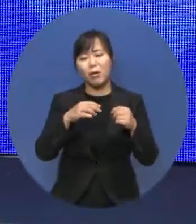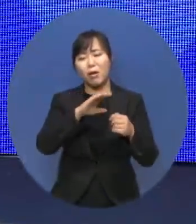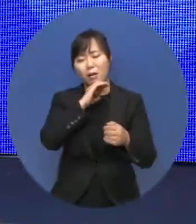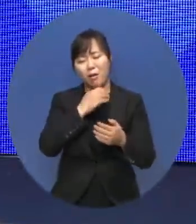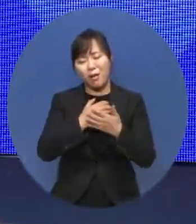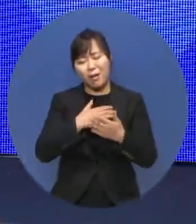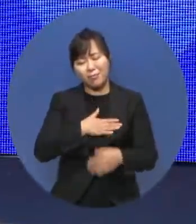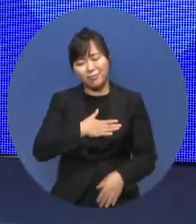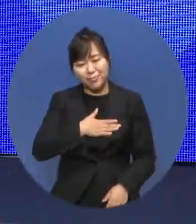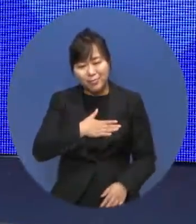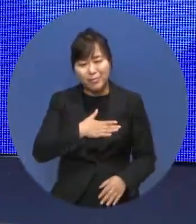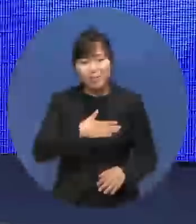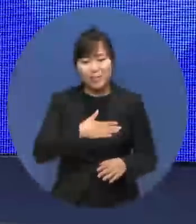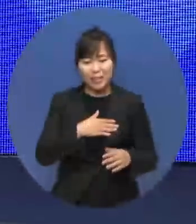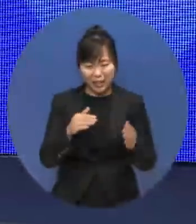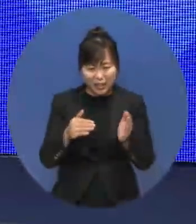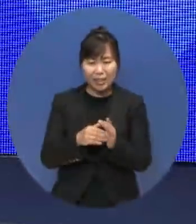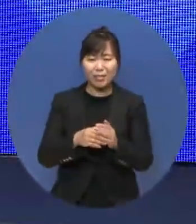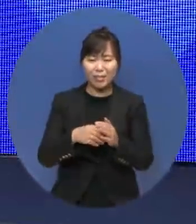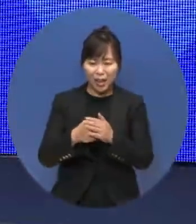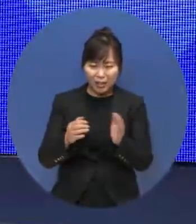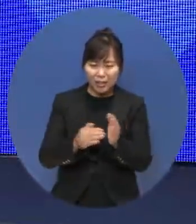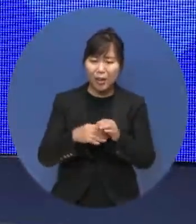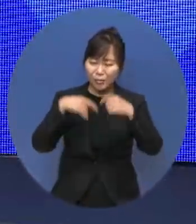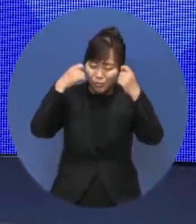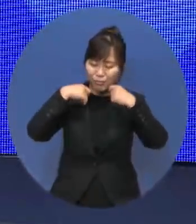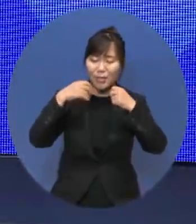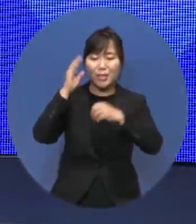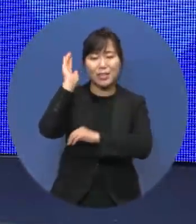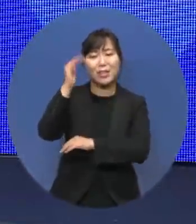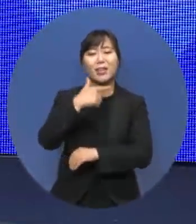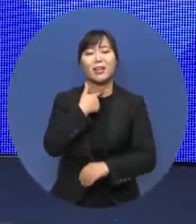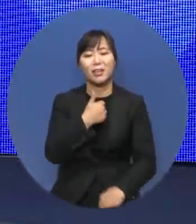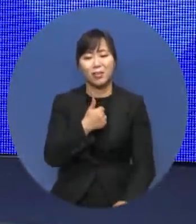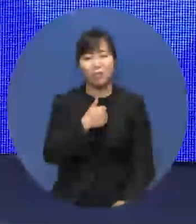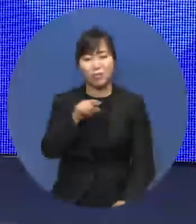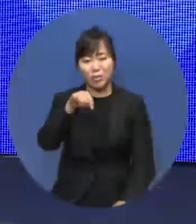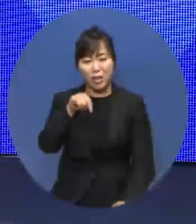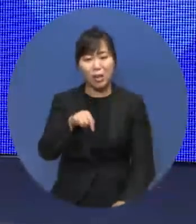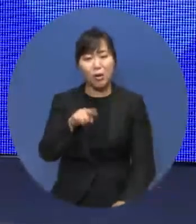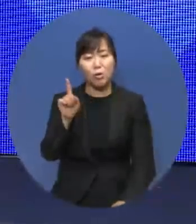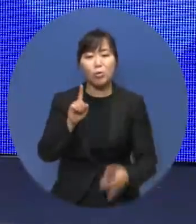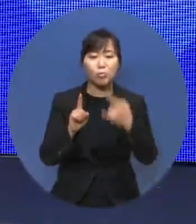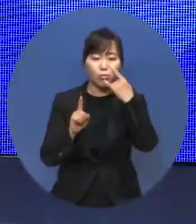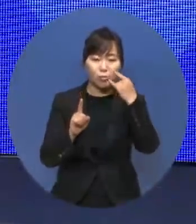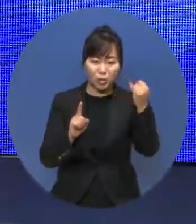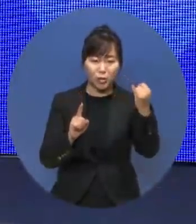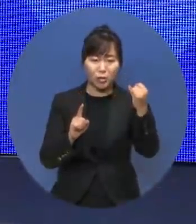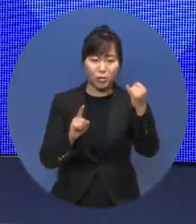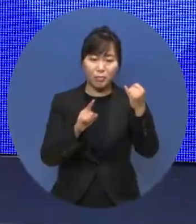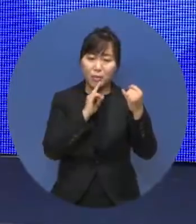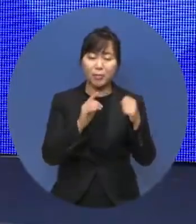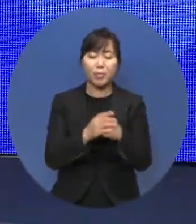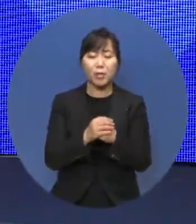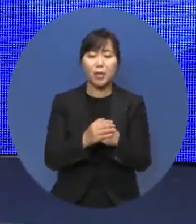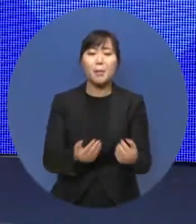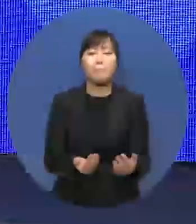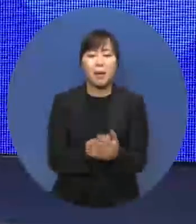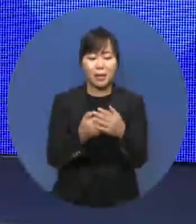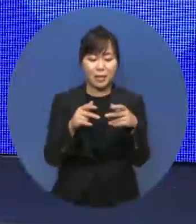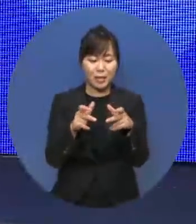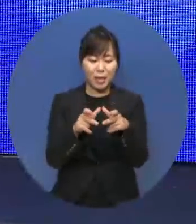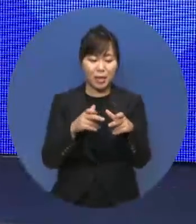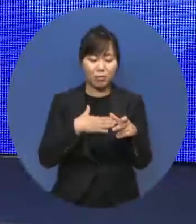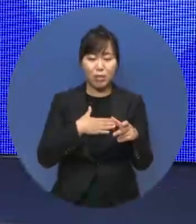감격에 겨워서 연주 끝났어, 우리 이제 다 했어 라고 이제 막 울면서 하는 중에 어떤 부모님 한 분 그런 얘기를 하셨어요. 발달